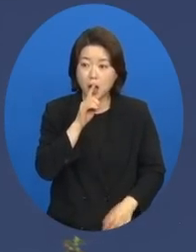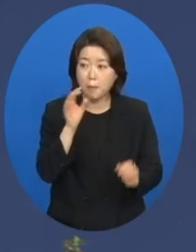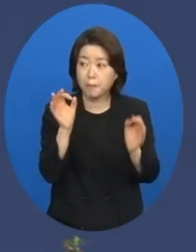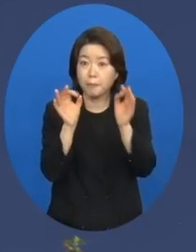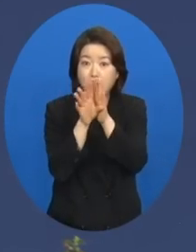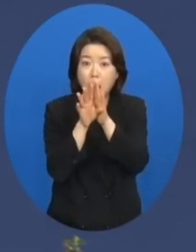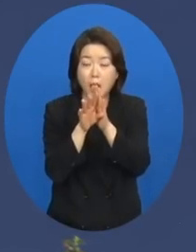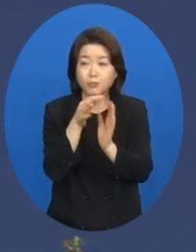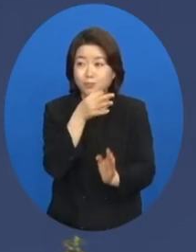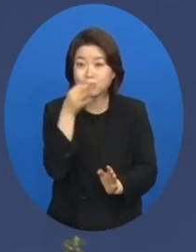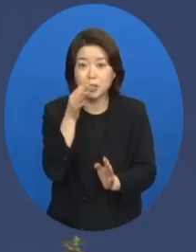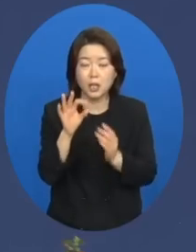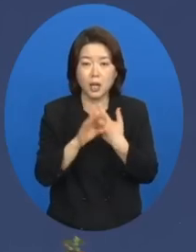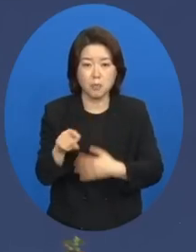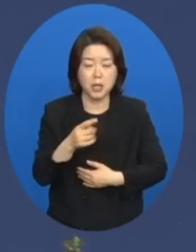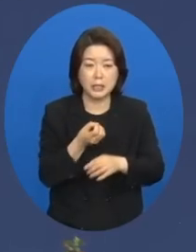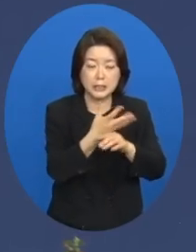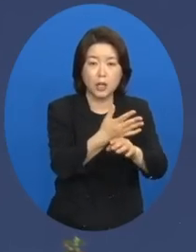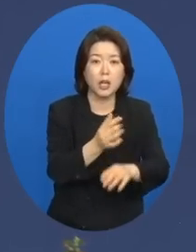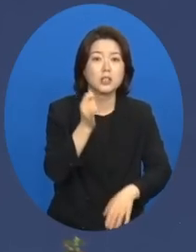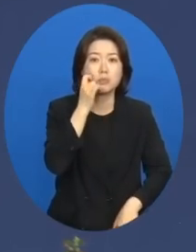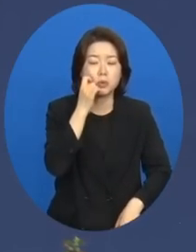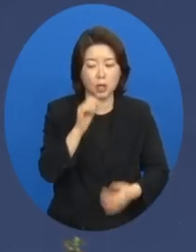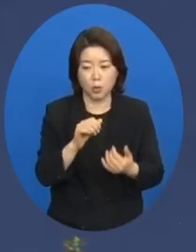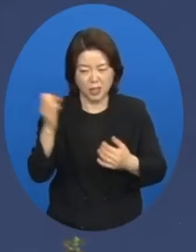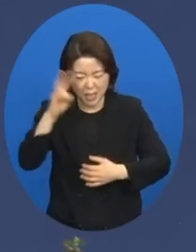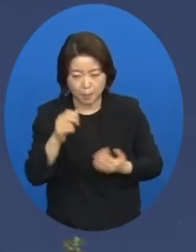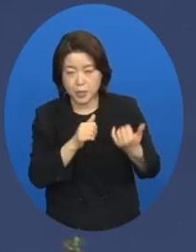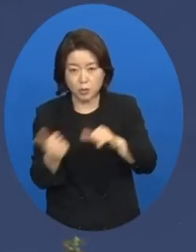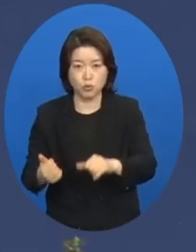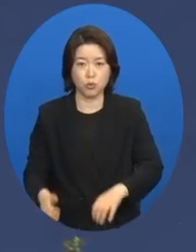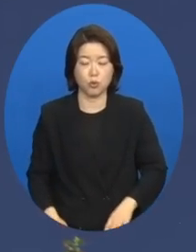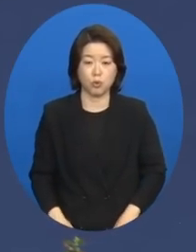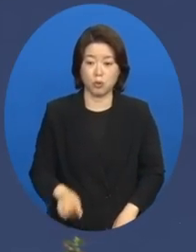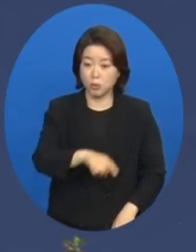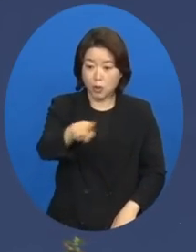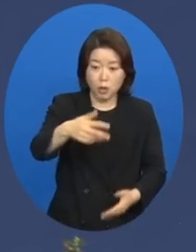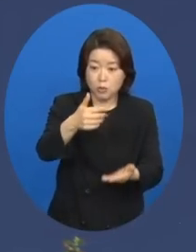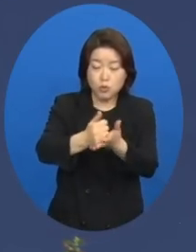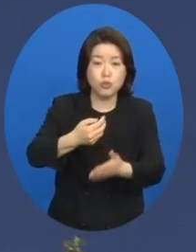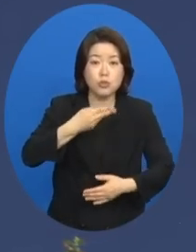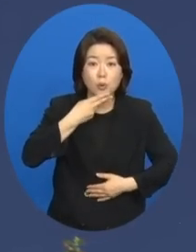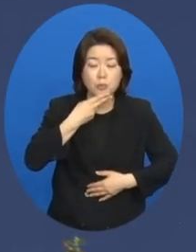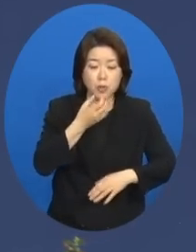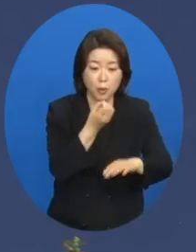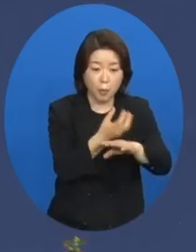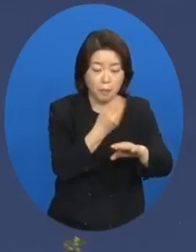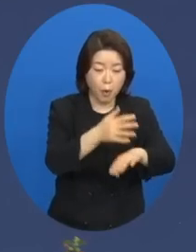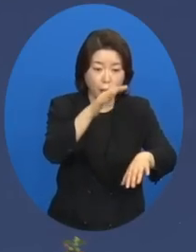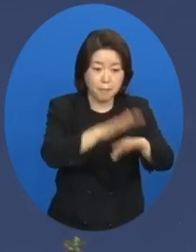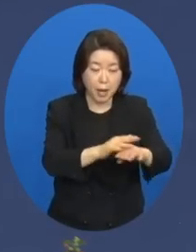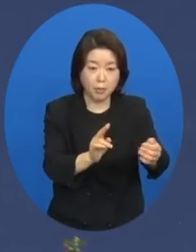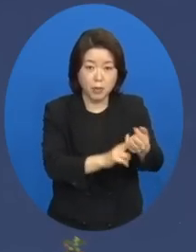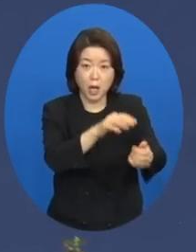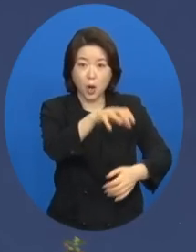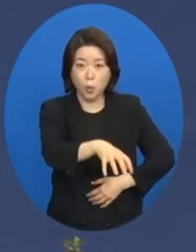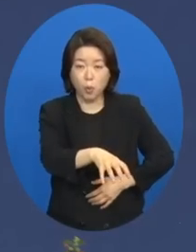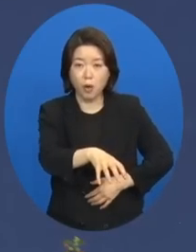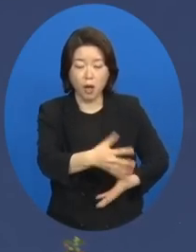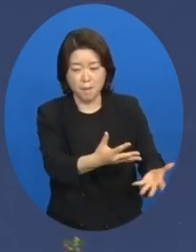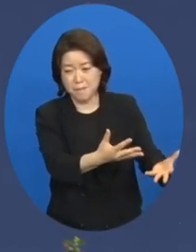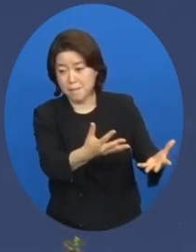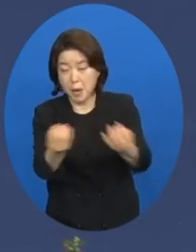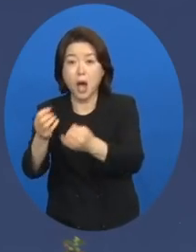이걸 전할 길이 없이 그냥 죽는 수가 생겨. 그러면 주인 잃어버린 보화가 밭에 감추어진 보화가 의외로